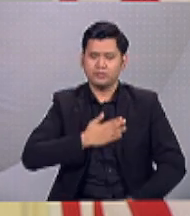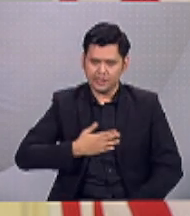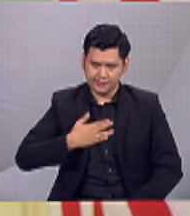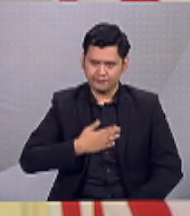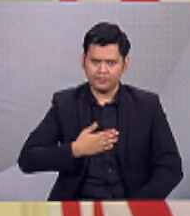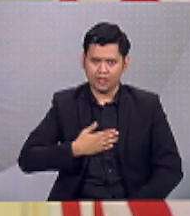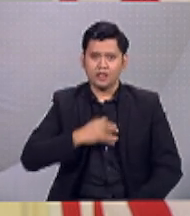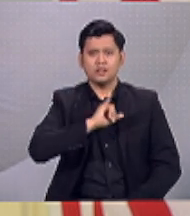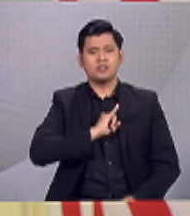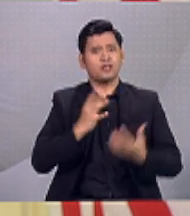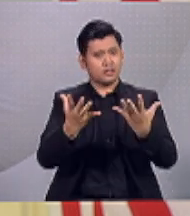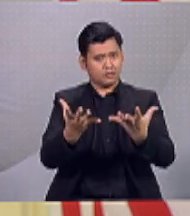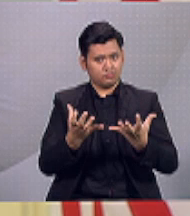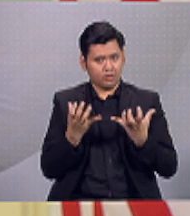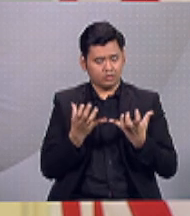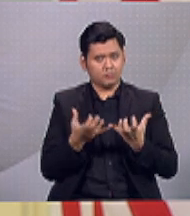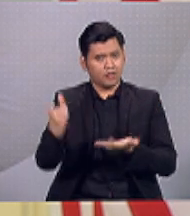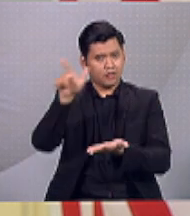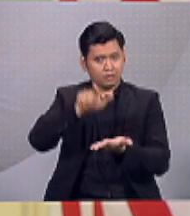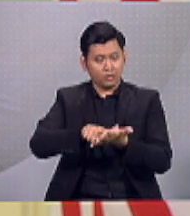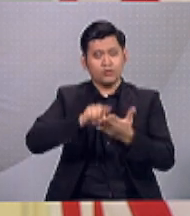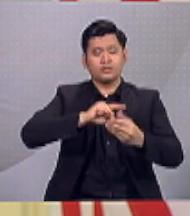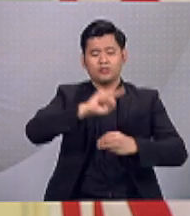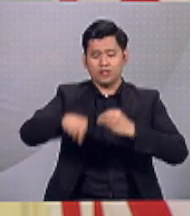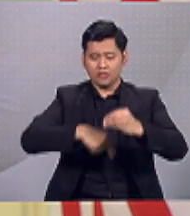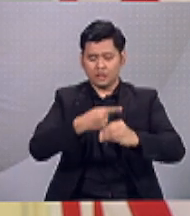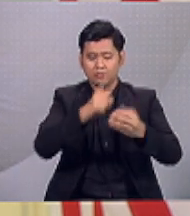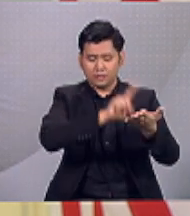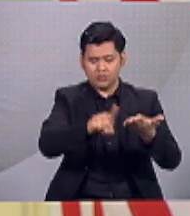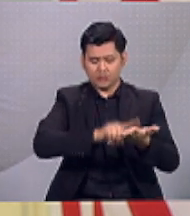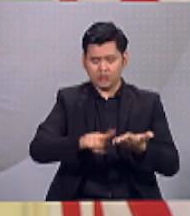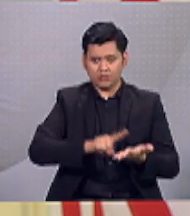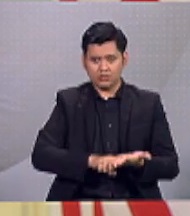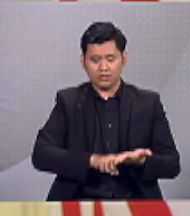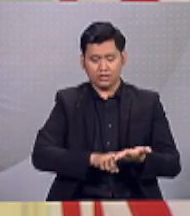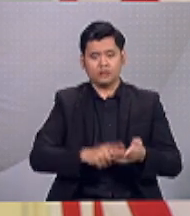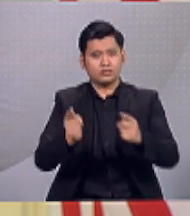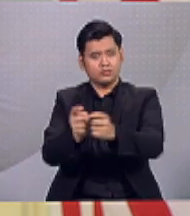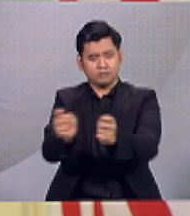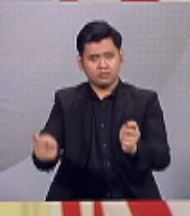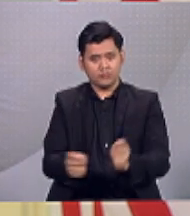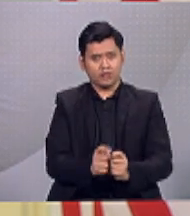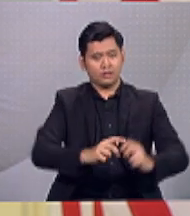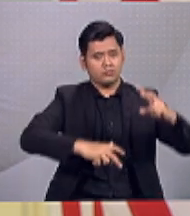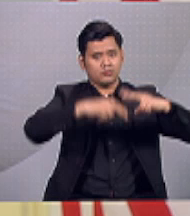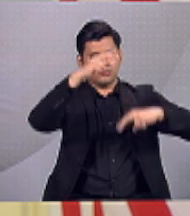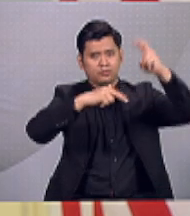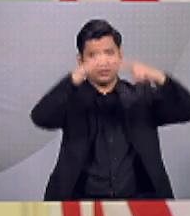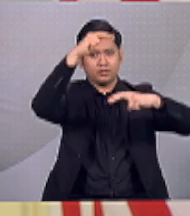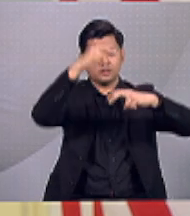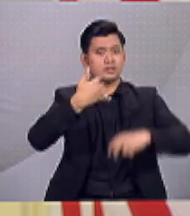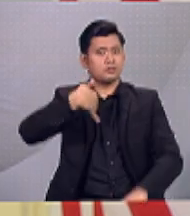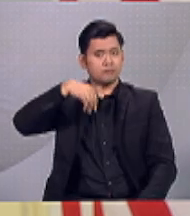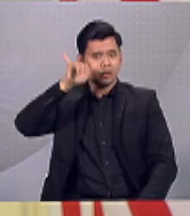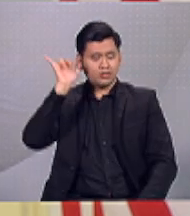Saya juga ingin melaporkan tentang pemeriksaan di tapak binaan. Semalam, Lembaga